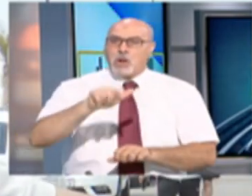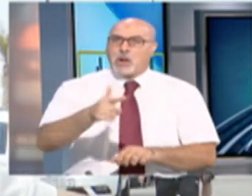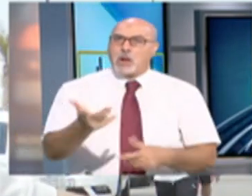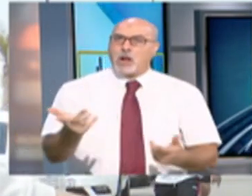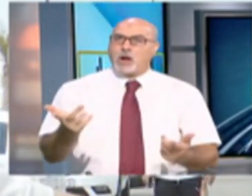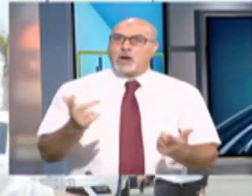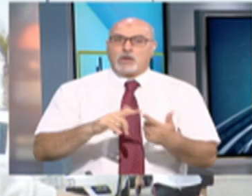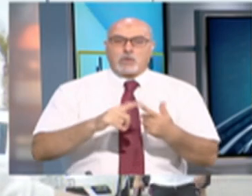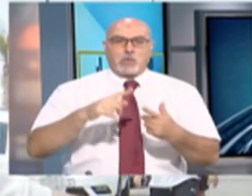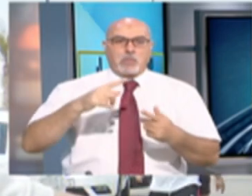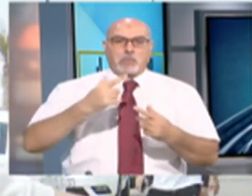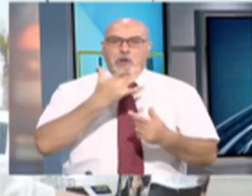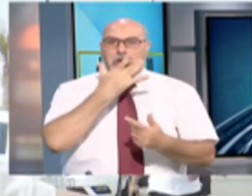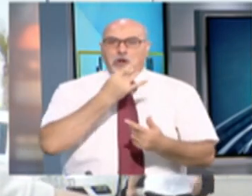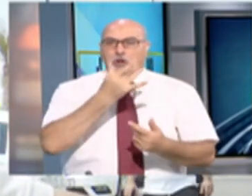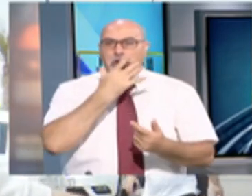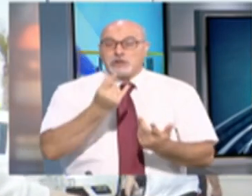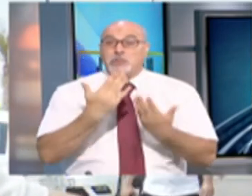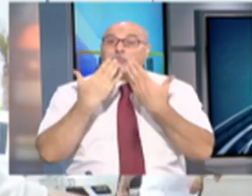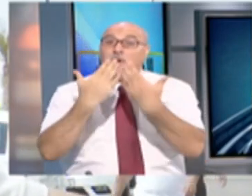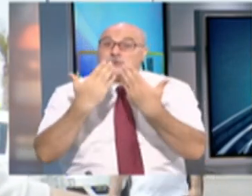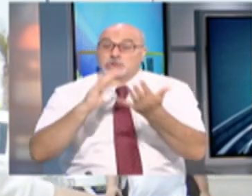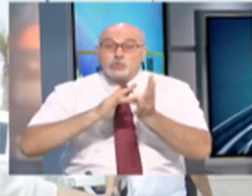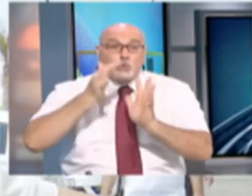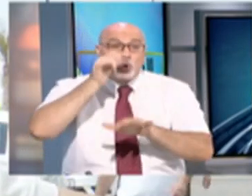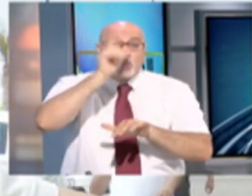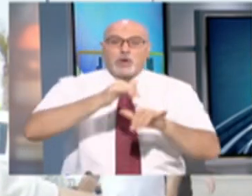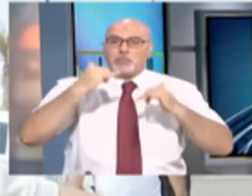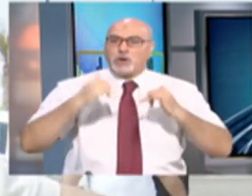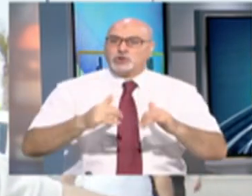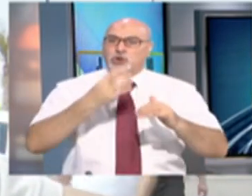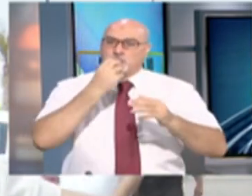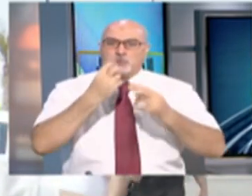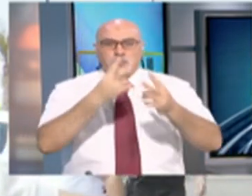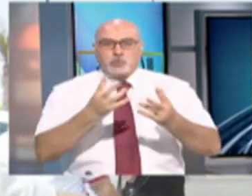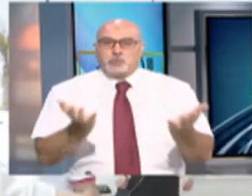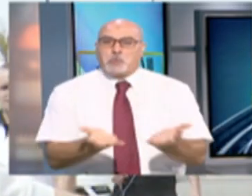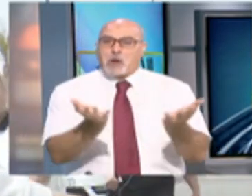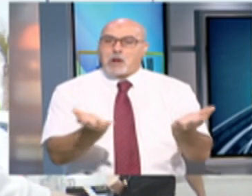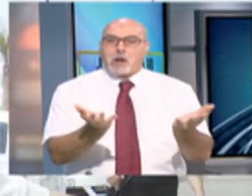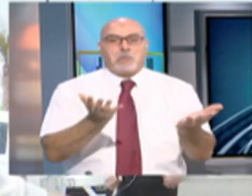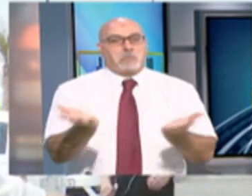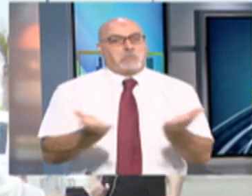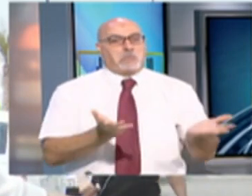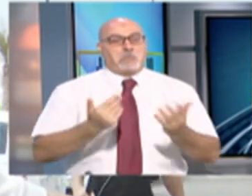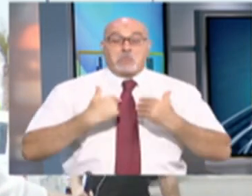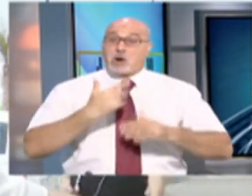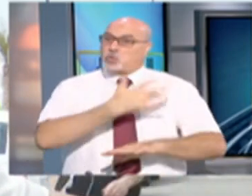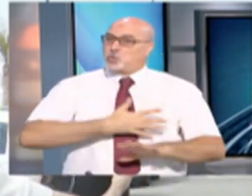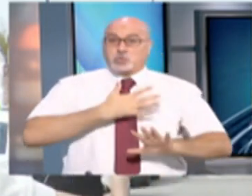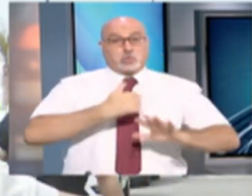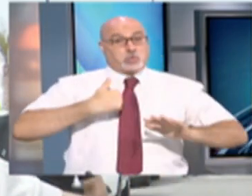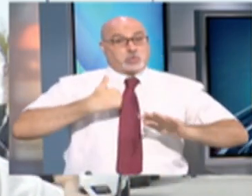أننا في بلدنا. نشكر كل الشعب الجزائري على كرمه وحفاوة الاستقبال. Same as all other countries,